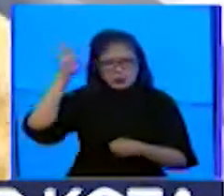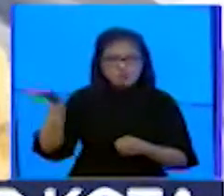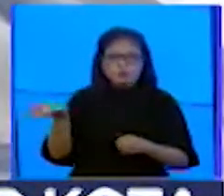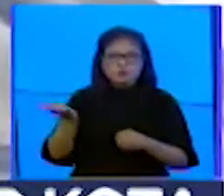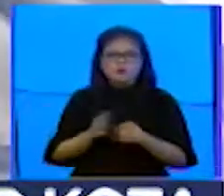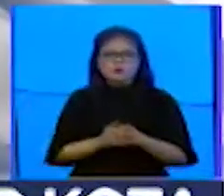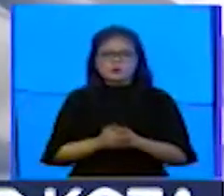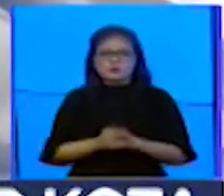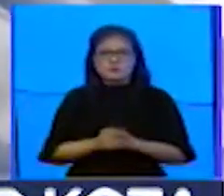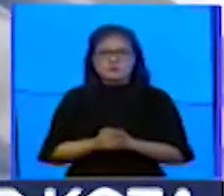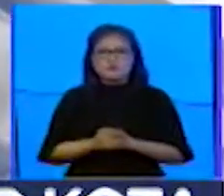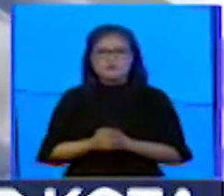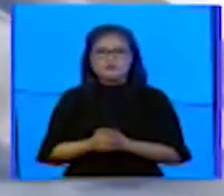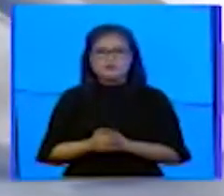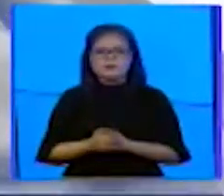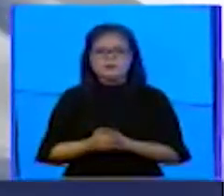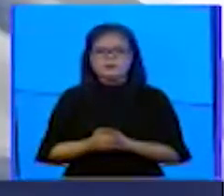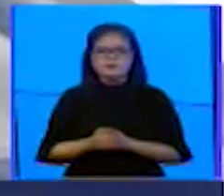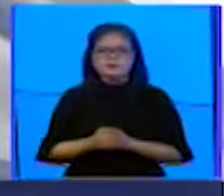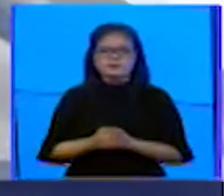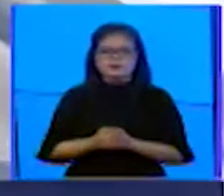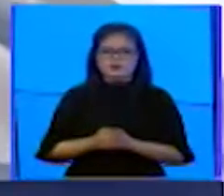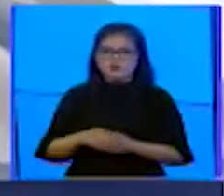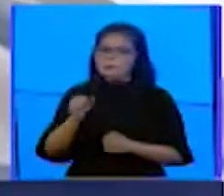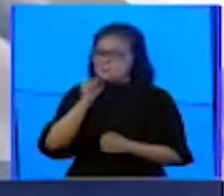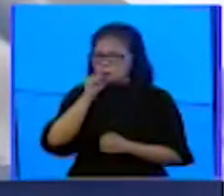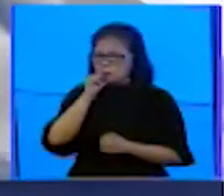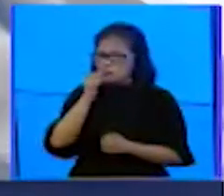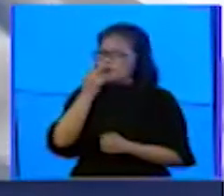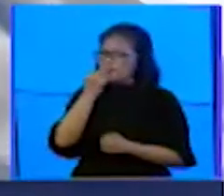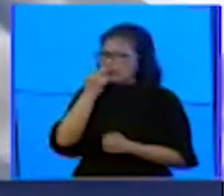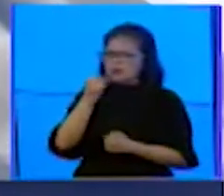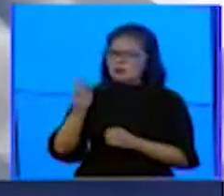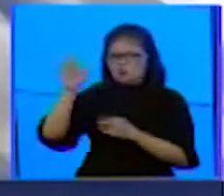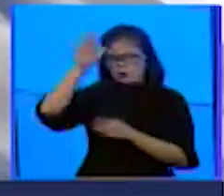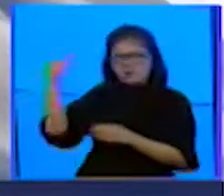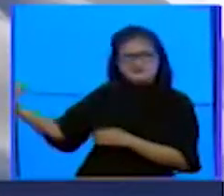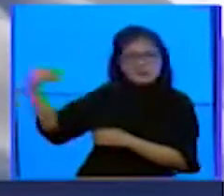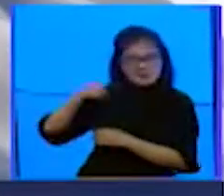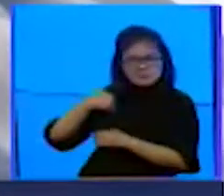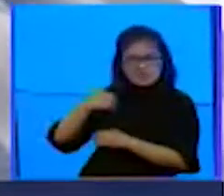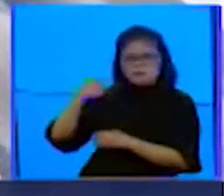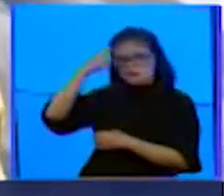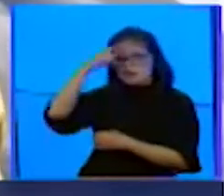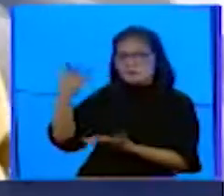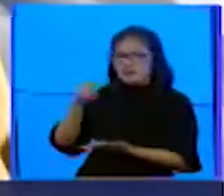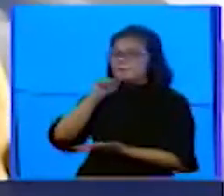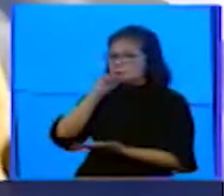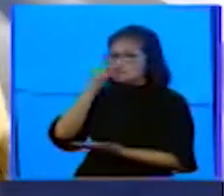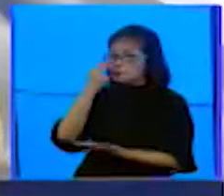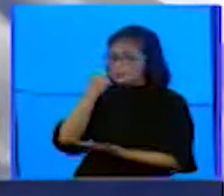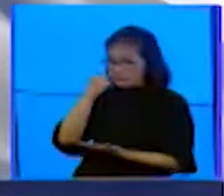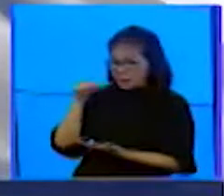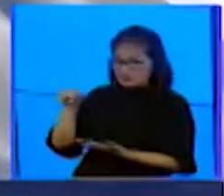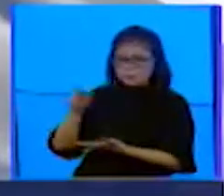Jadi yang ngeluh berobat batuk, pilek itu langsung kita swab. Jadi itulah kemudian kita lebih cepat